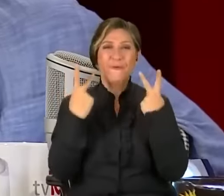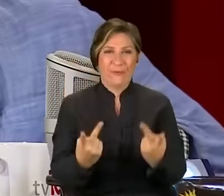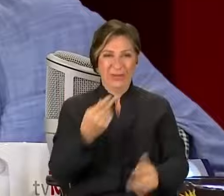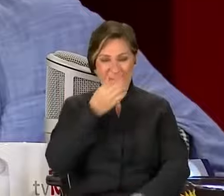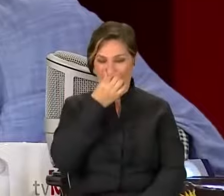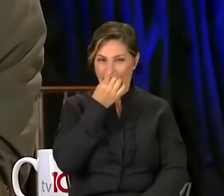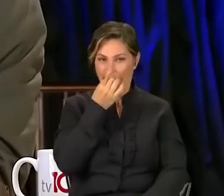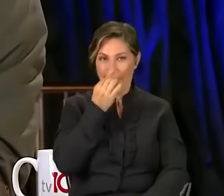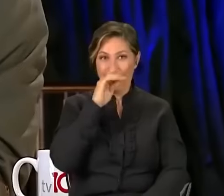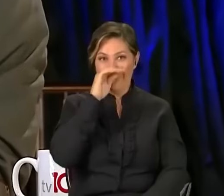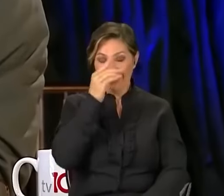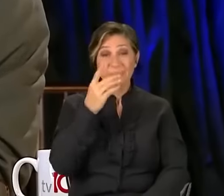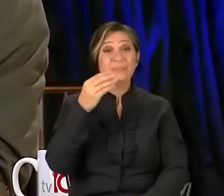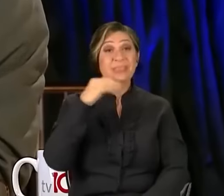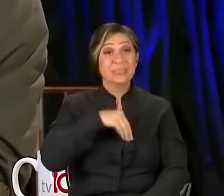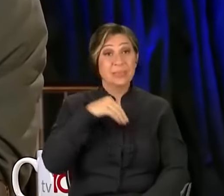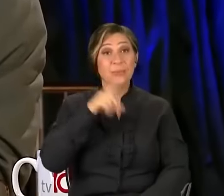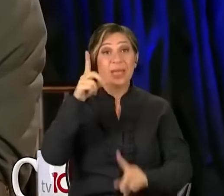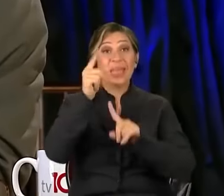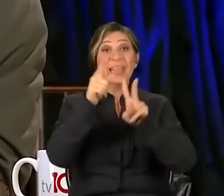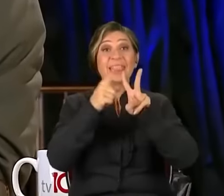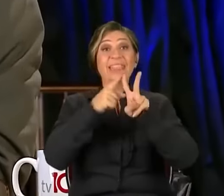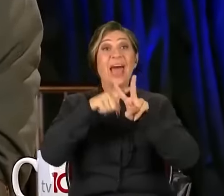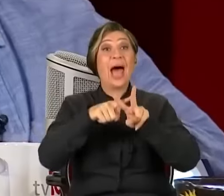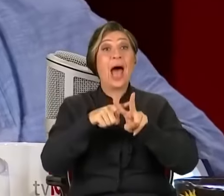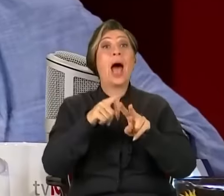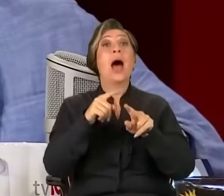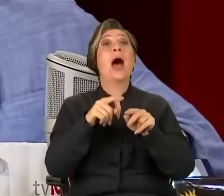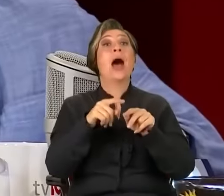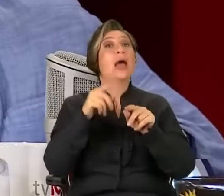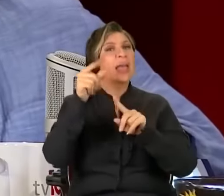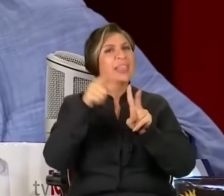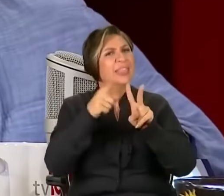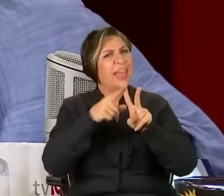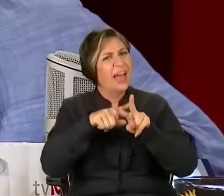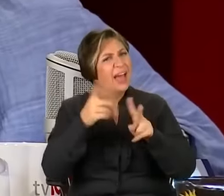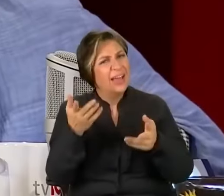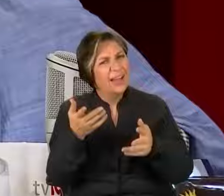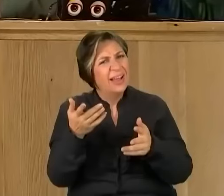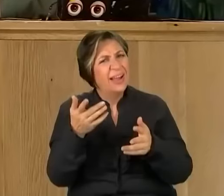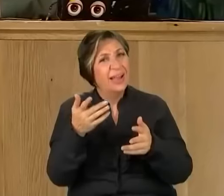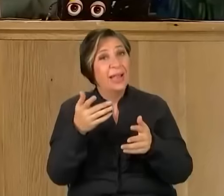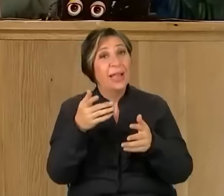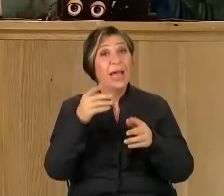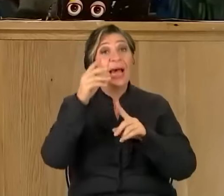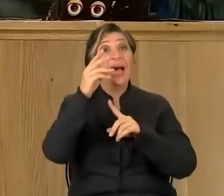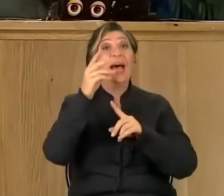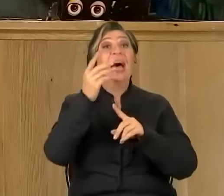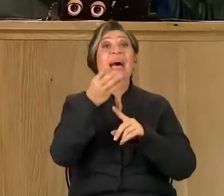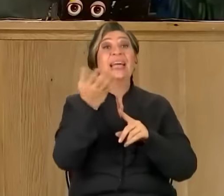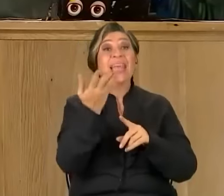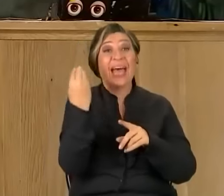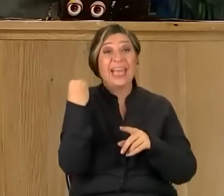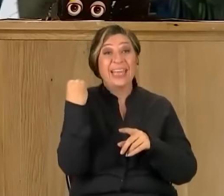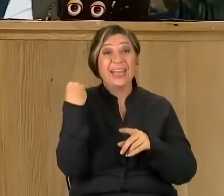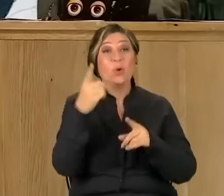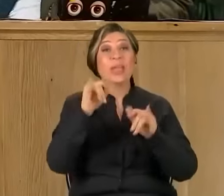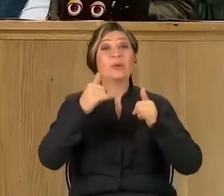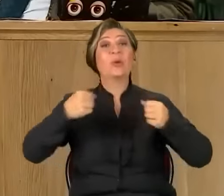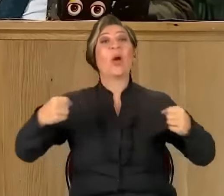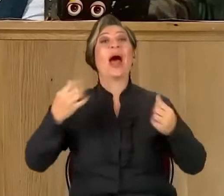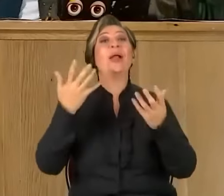Evet. Sanırım o kadın Inna'ydı. Inna, ha? Inna hangisiydi? Aa, Inna daha yeni. Bize o daha geldi. Kilo